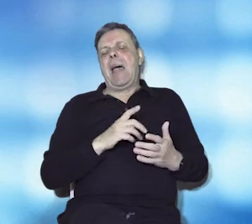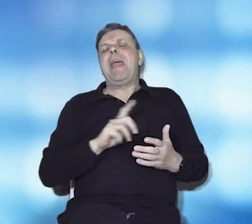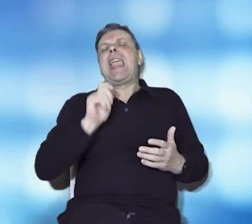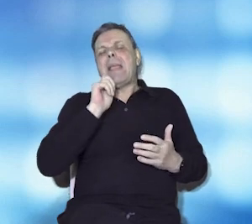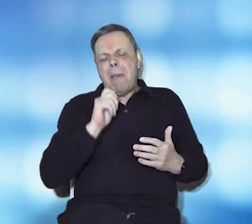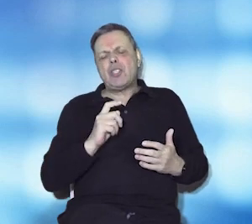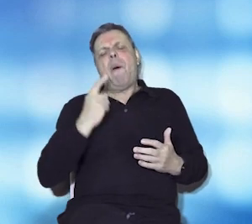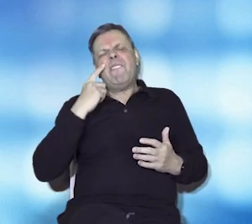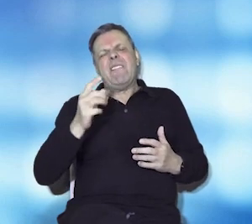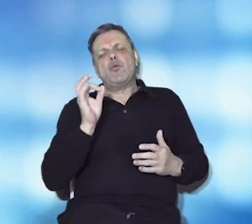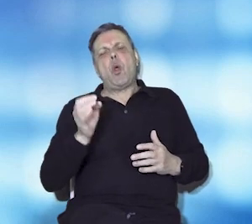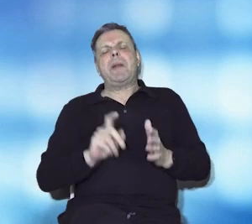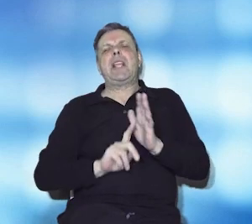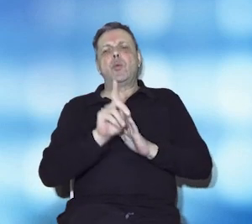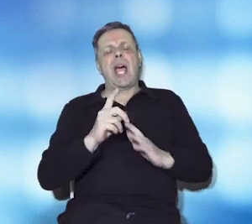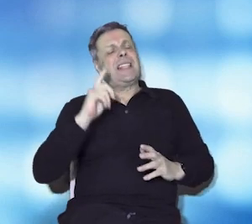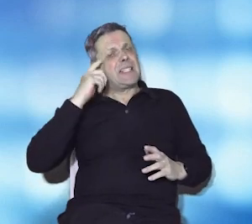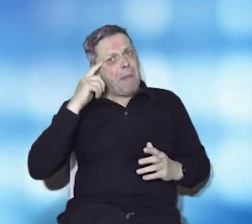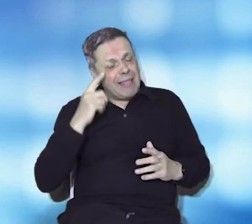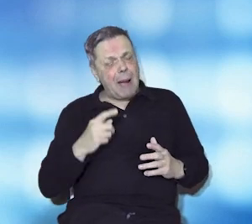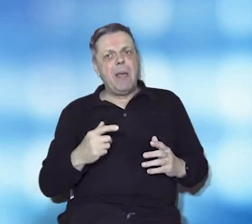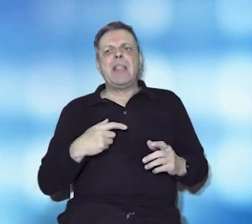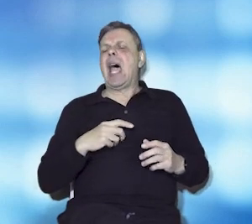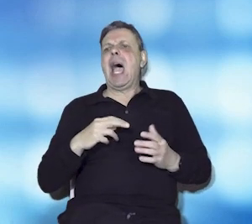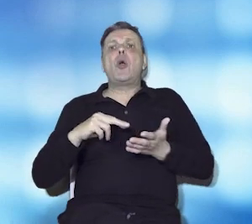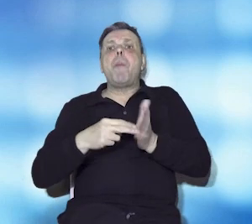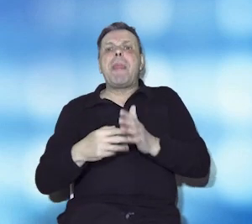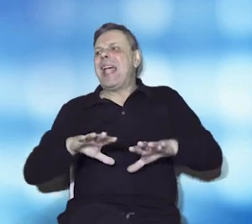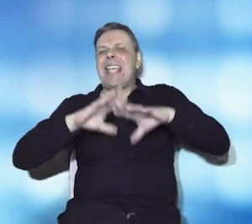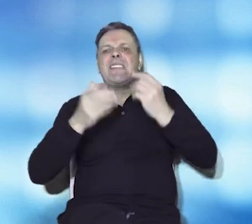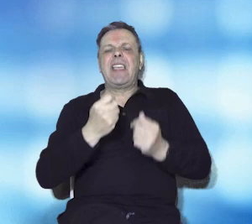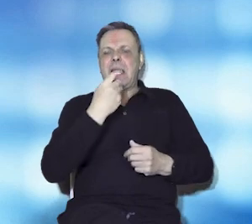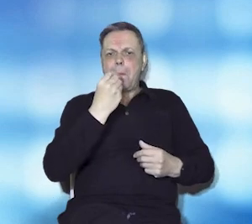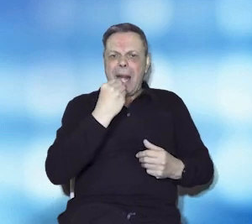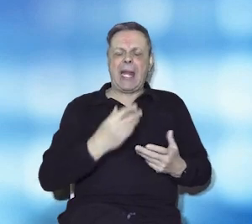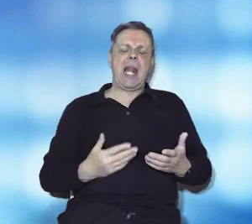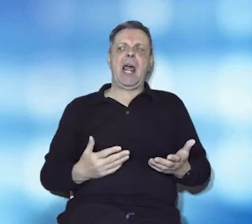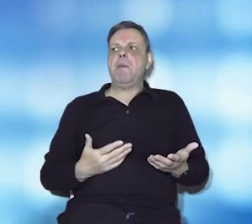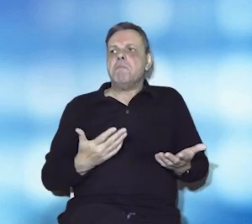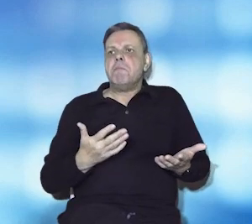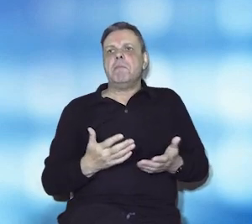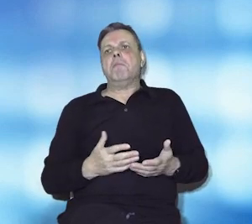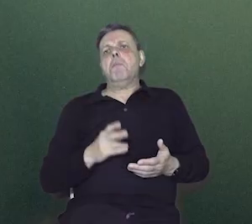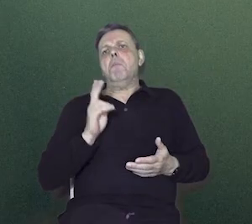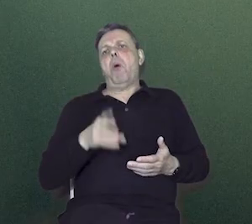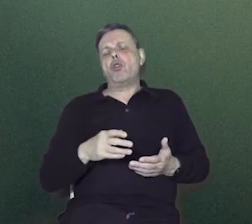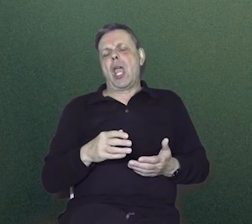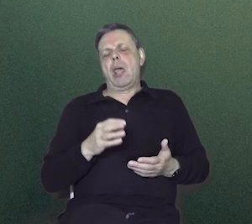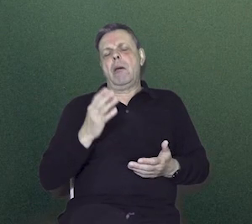su rezultati. Tako da smatram osobno da kombinacija svih tih prehrana, kako po koji doba, može uroditi plodom.